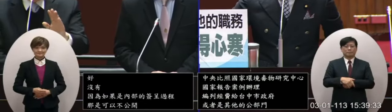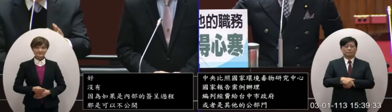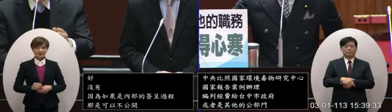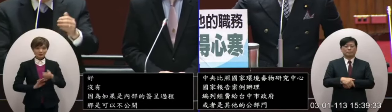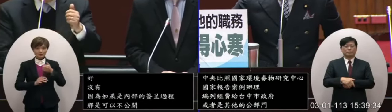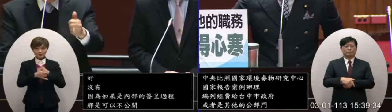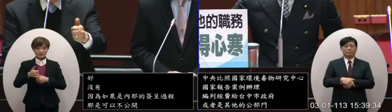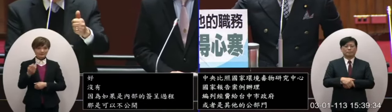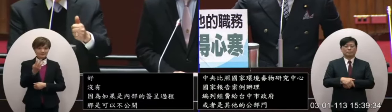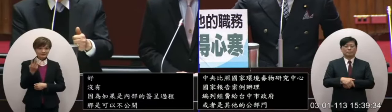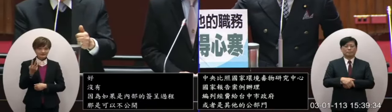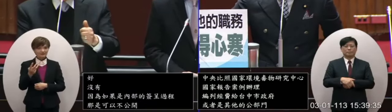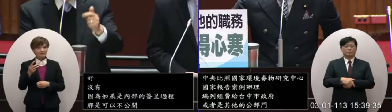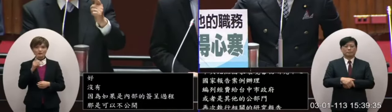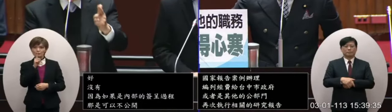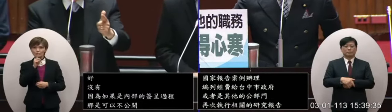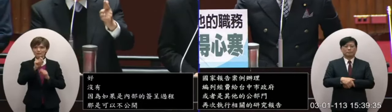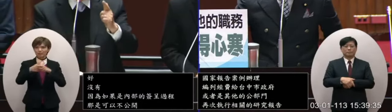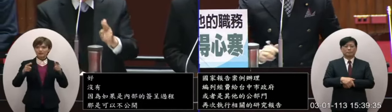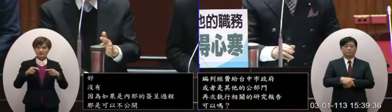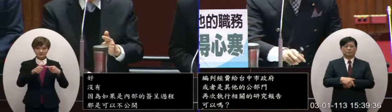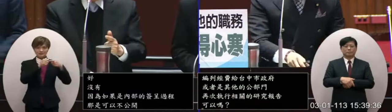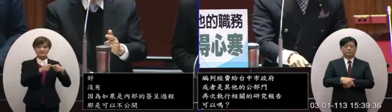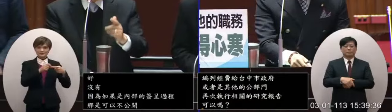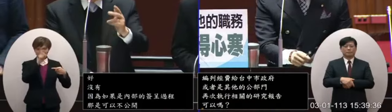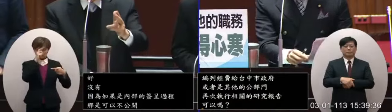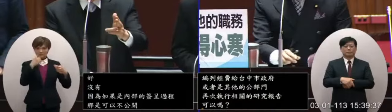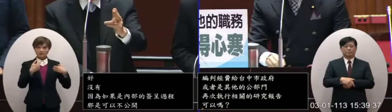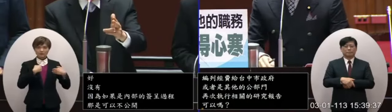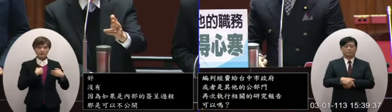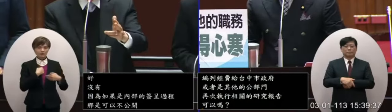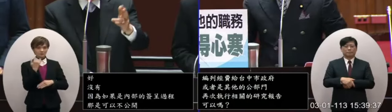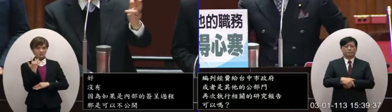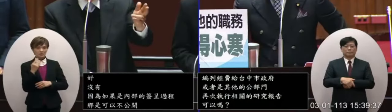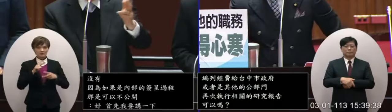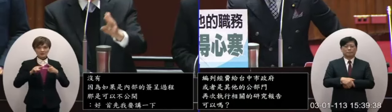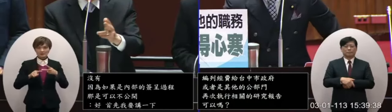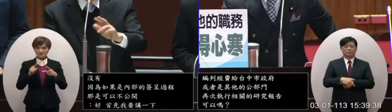员的讲法不一样，一个要我有所有为，一个要我认真负责，一个